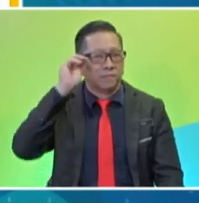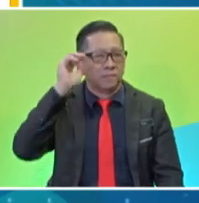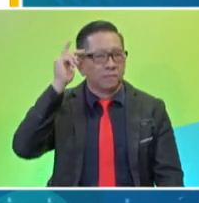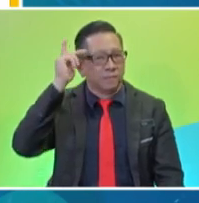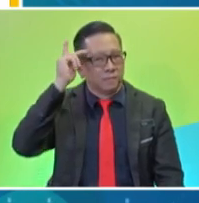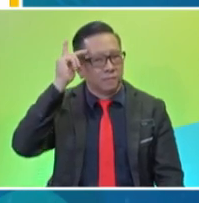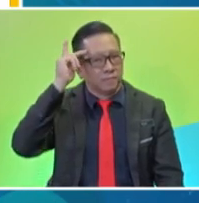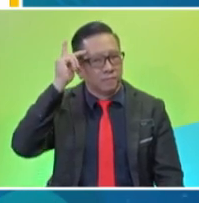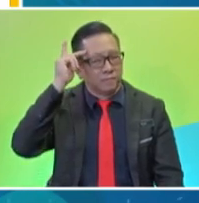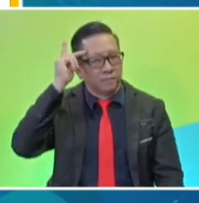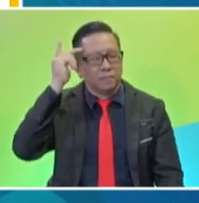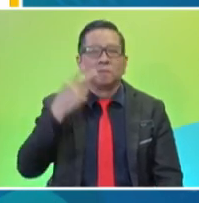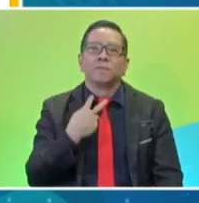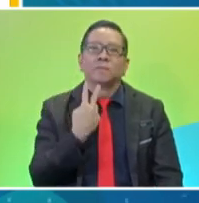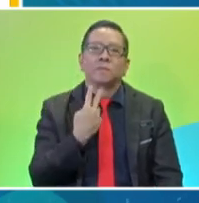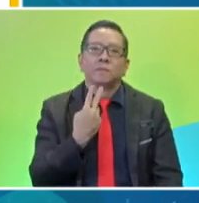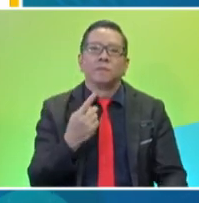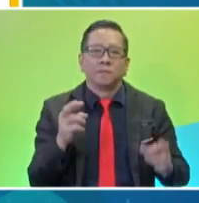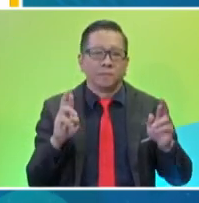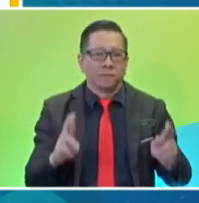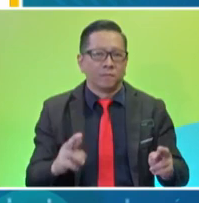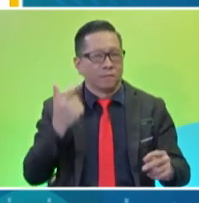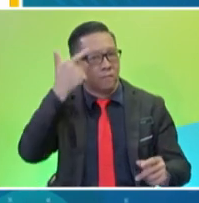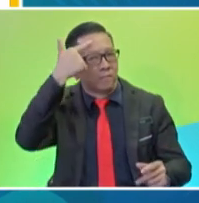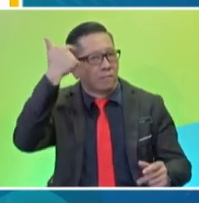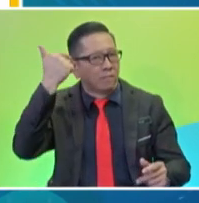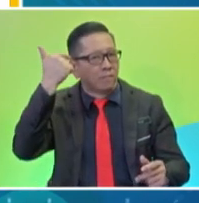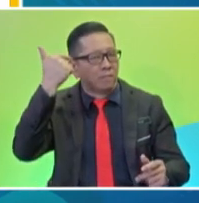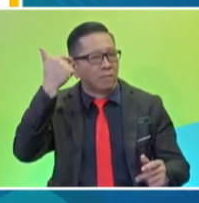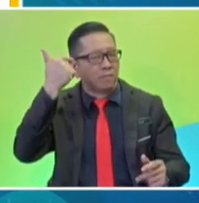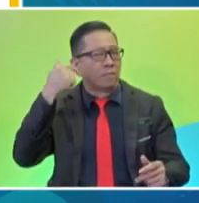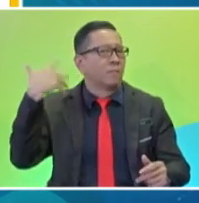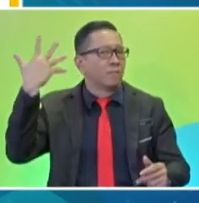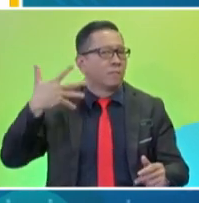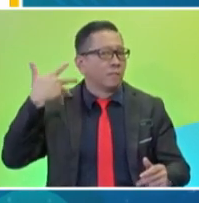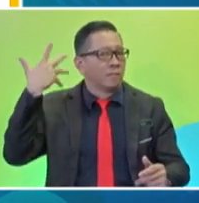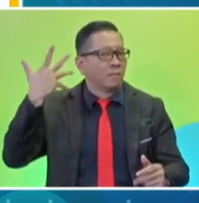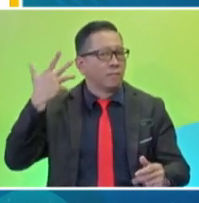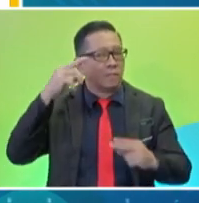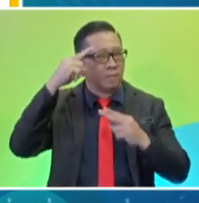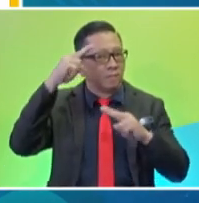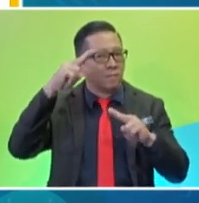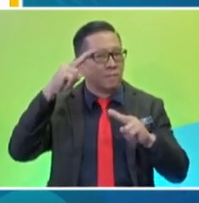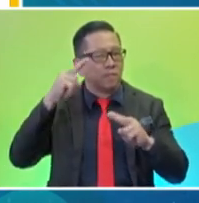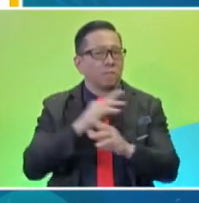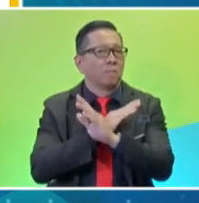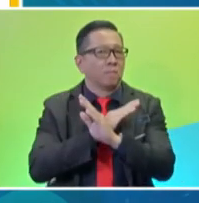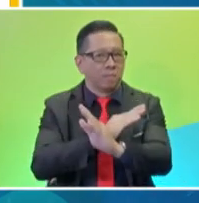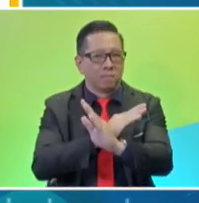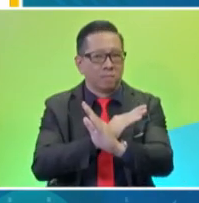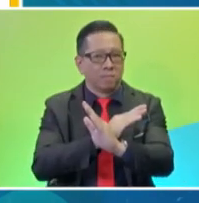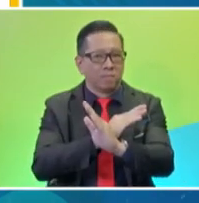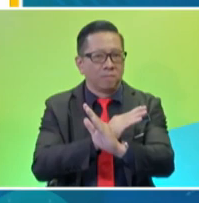meniti di bibir rakyat karena tercatat dalam lipatan sejarah Negara beliau berperang menentang